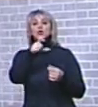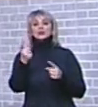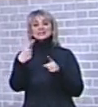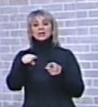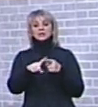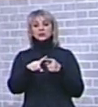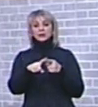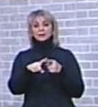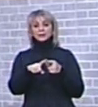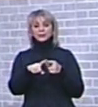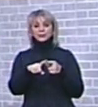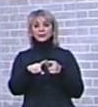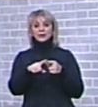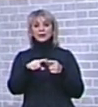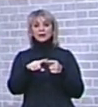которые